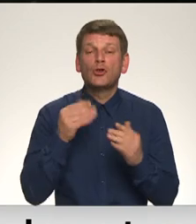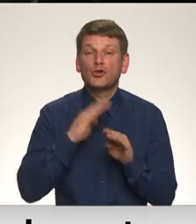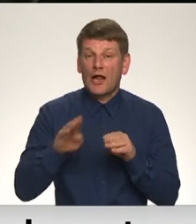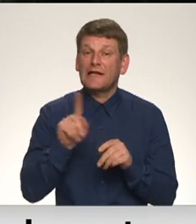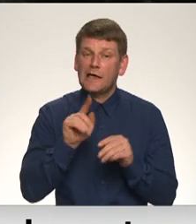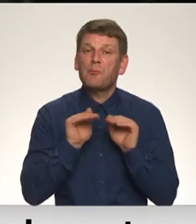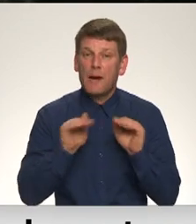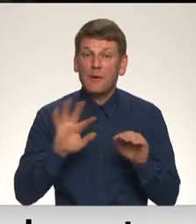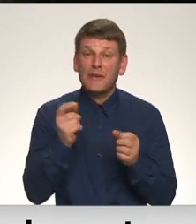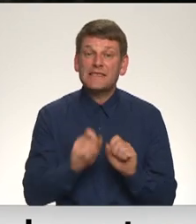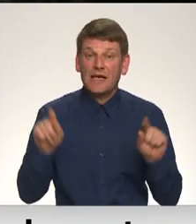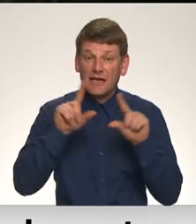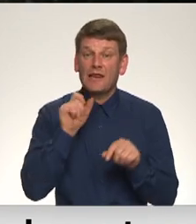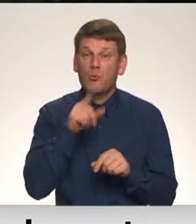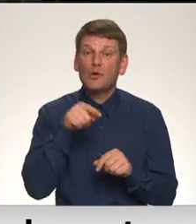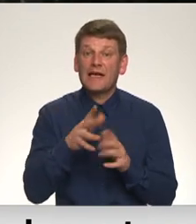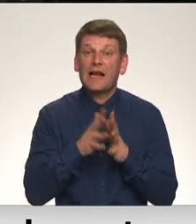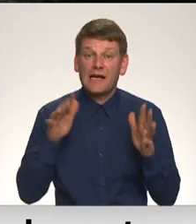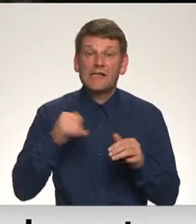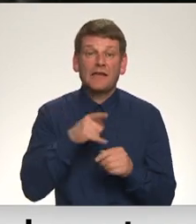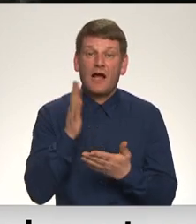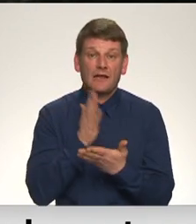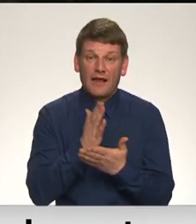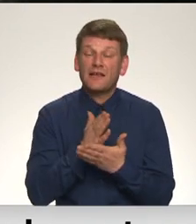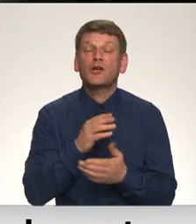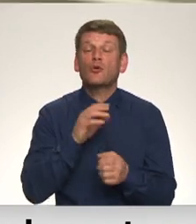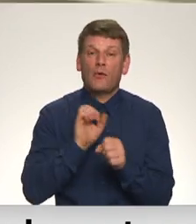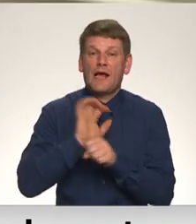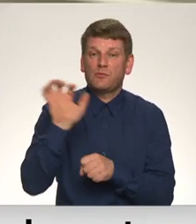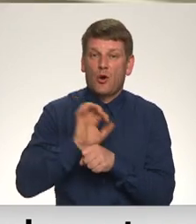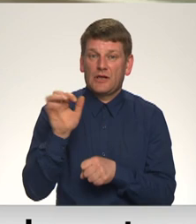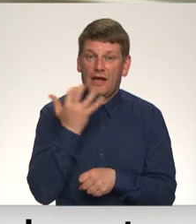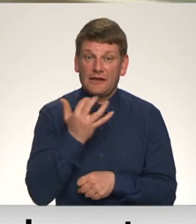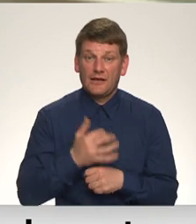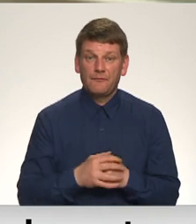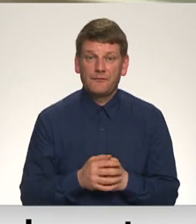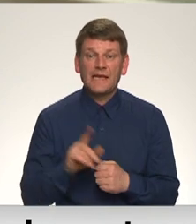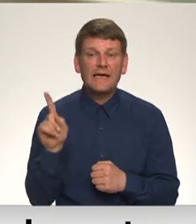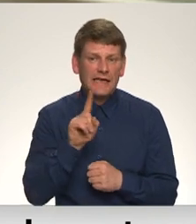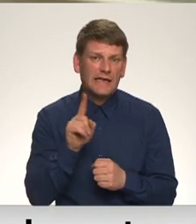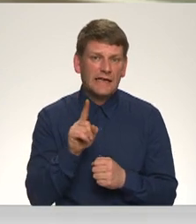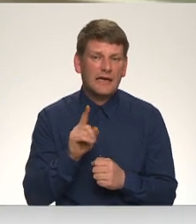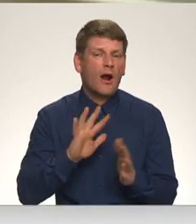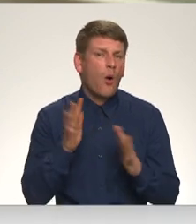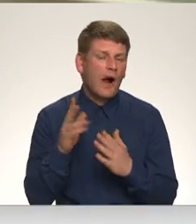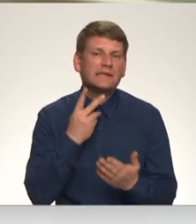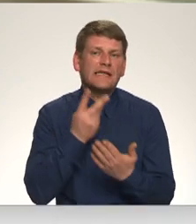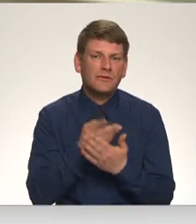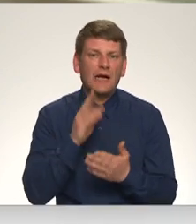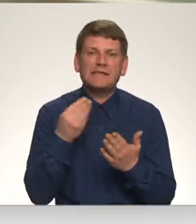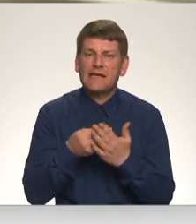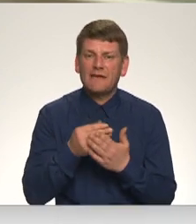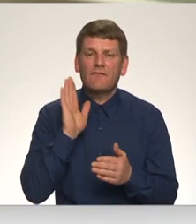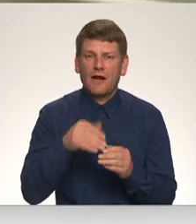Tomēr sadardzinājums nebūtu tik liels, ja tā netiktu eksportēta. Ir kaut kādas iezīmes, ka cena